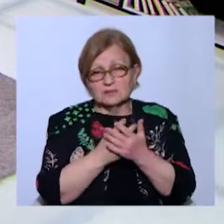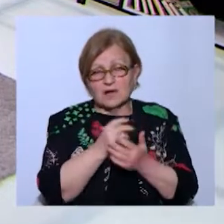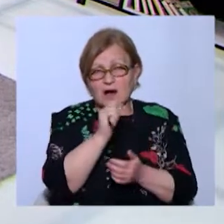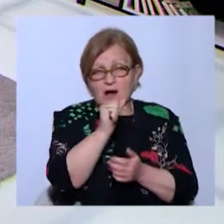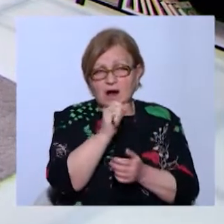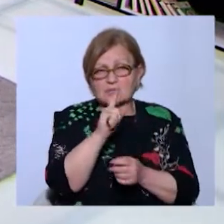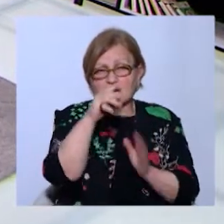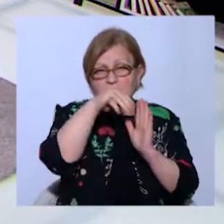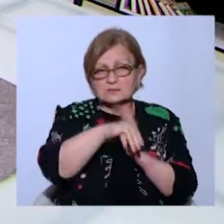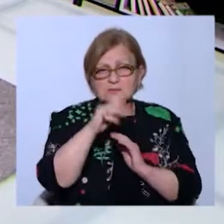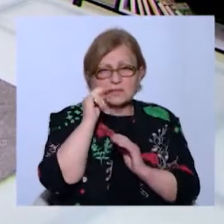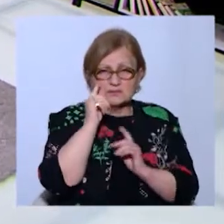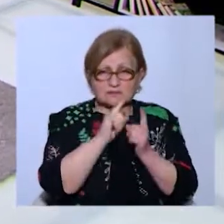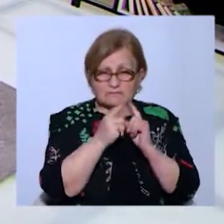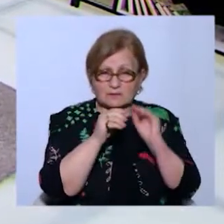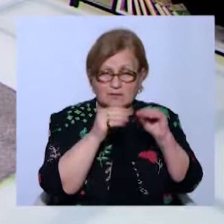რაღაც რიცხვია,